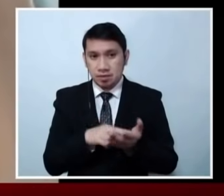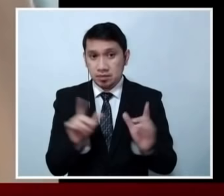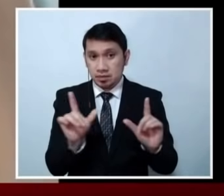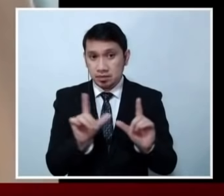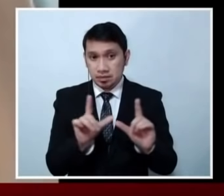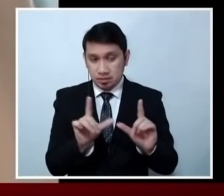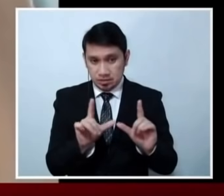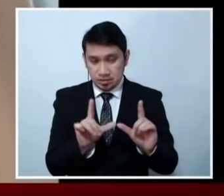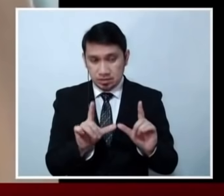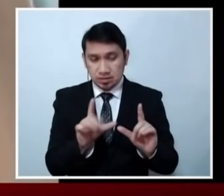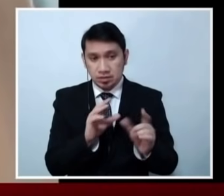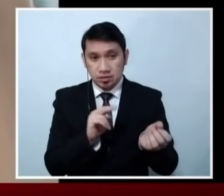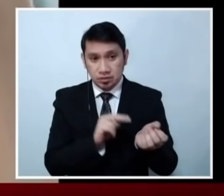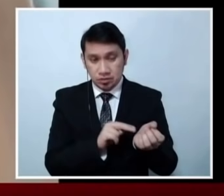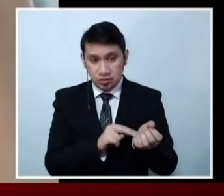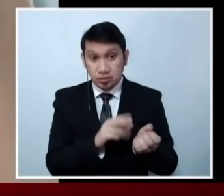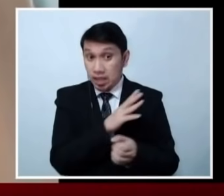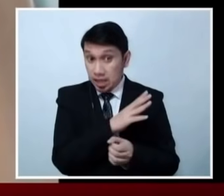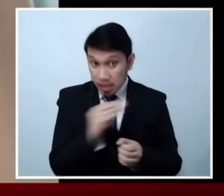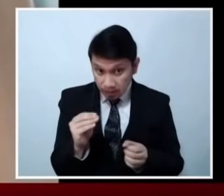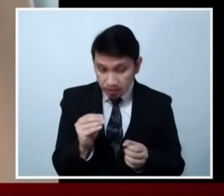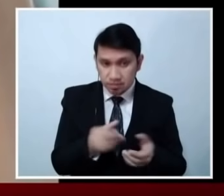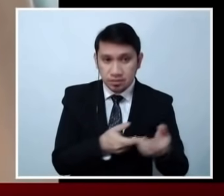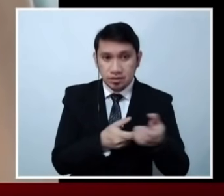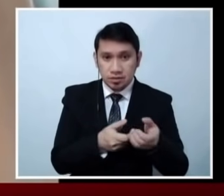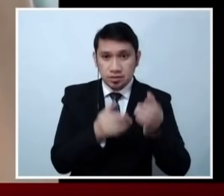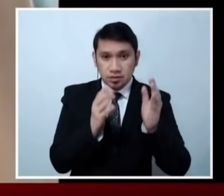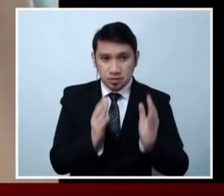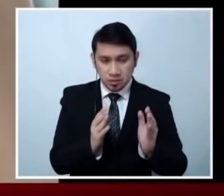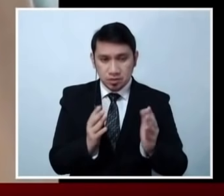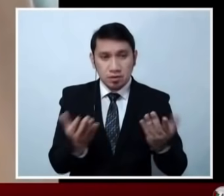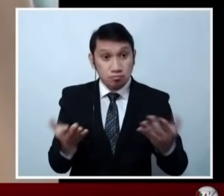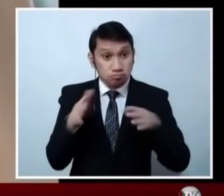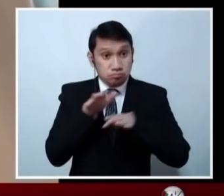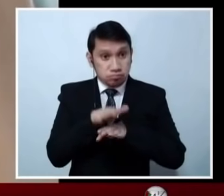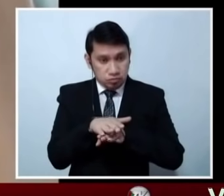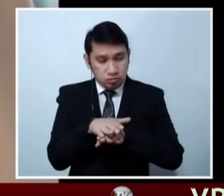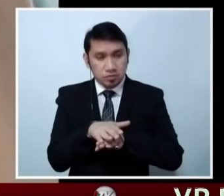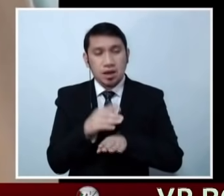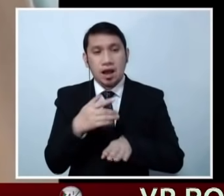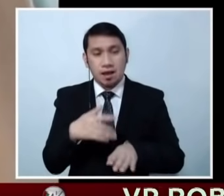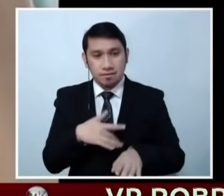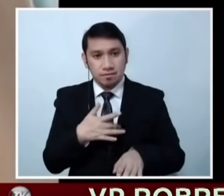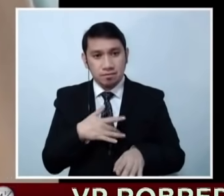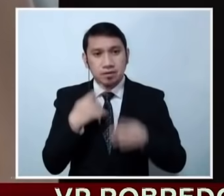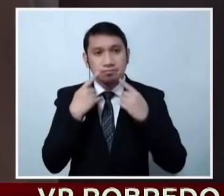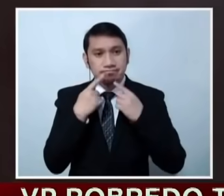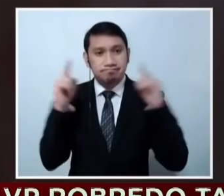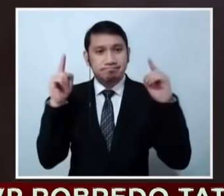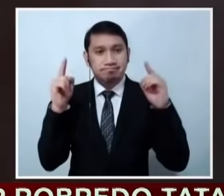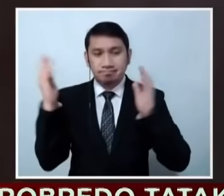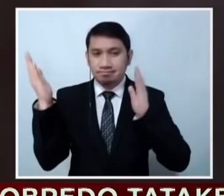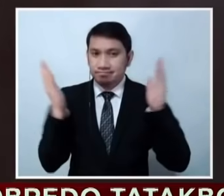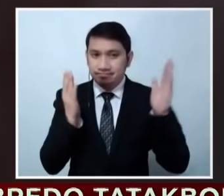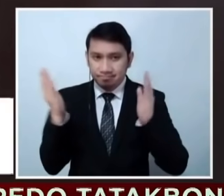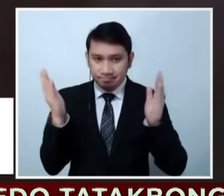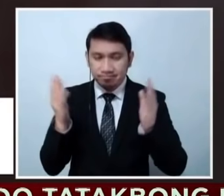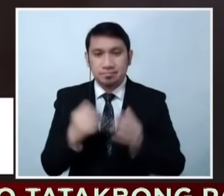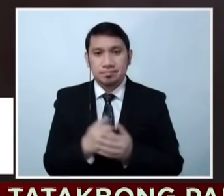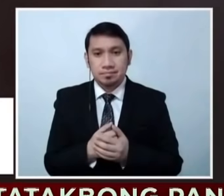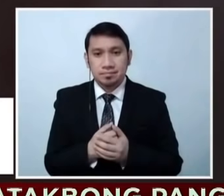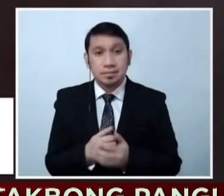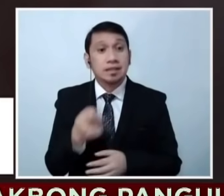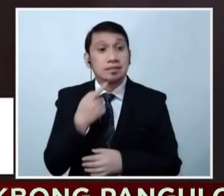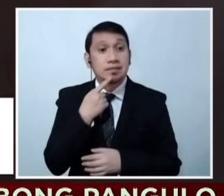registered nurse at isang bombero, parang fulfilling po yun na makapagsilbi ka po, makapag-serve. Ayon sa pamunuan